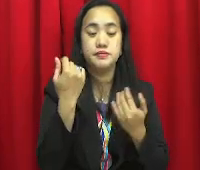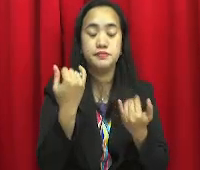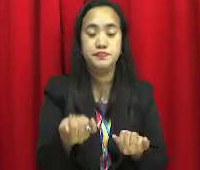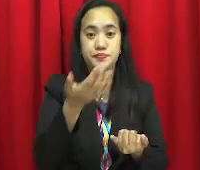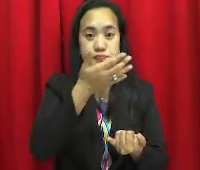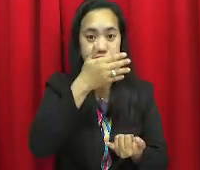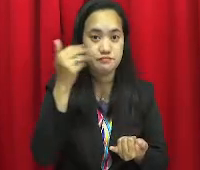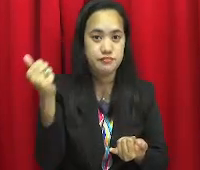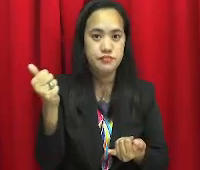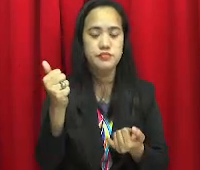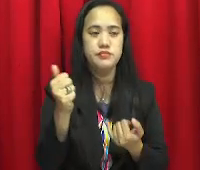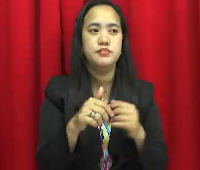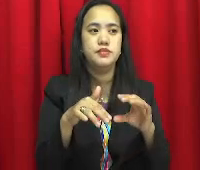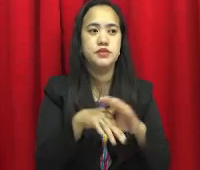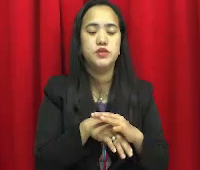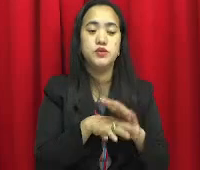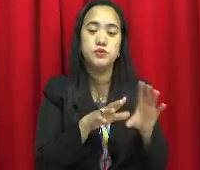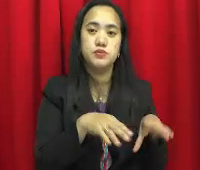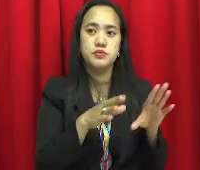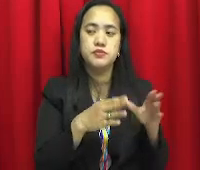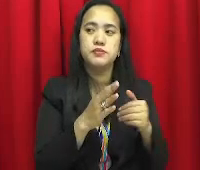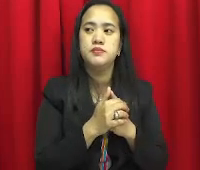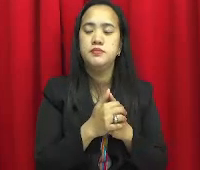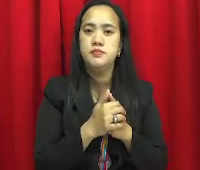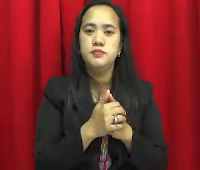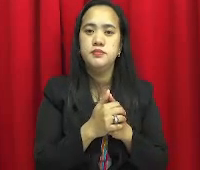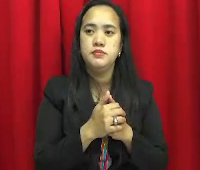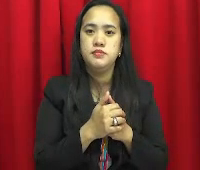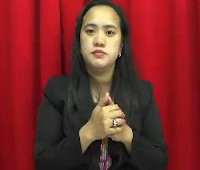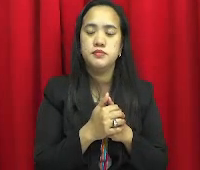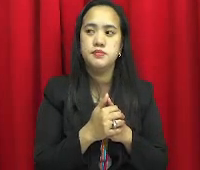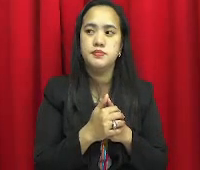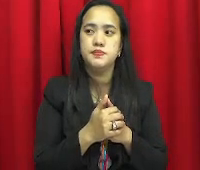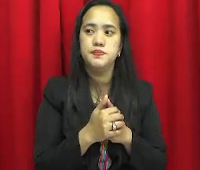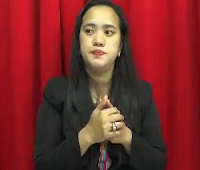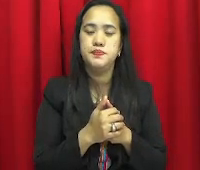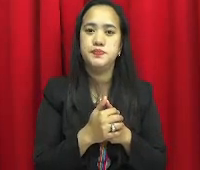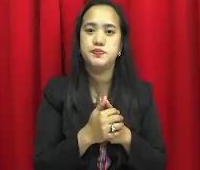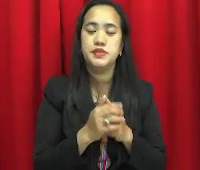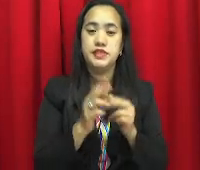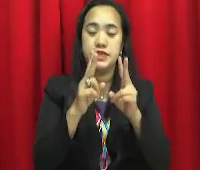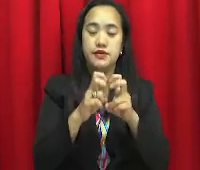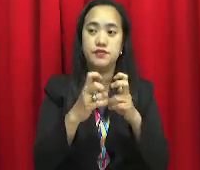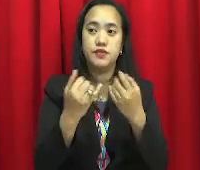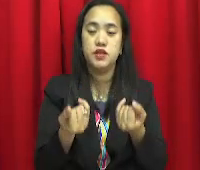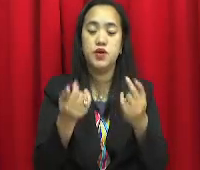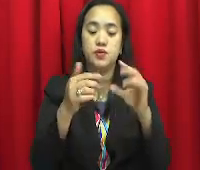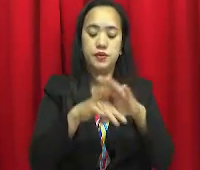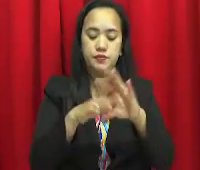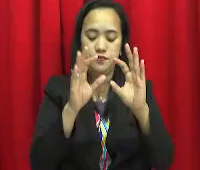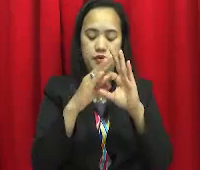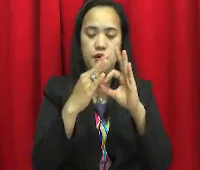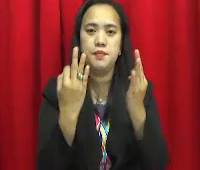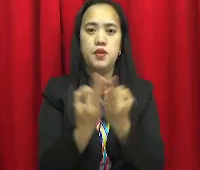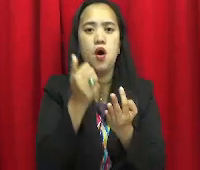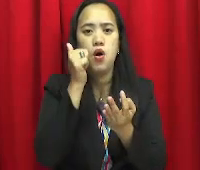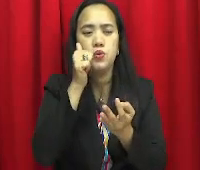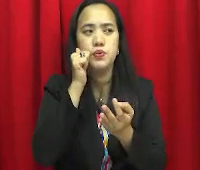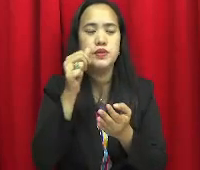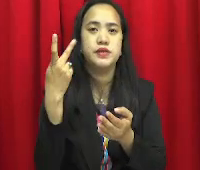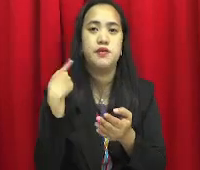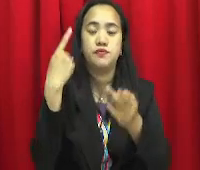yung pwedeng okay na to. Mm-mm. Pwede na to. O, lalo sa family, ang instruction niya sa